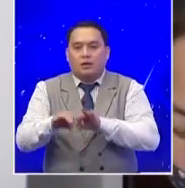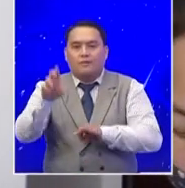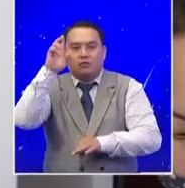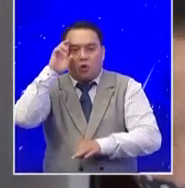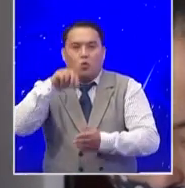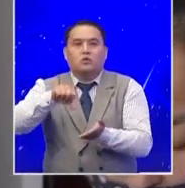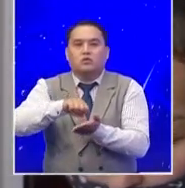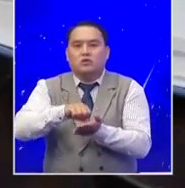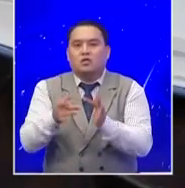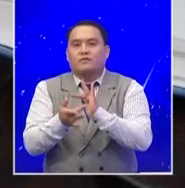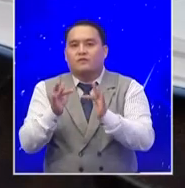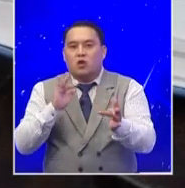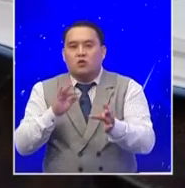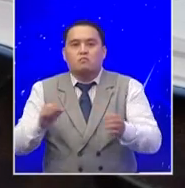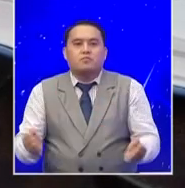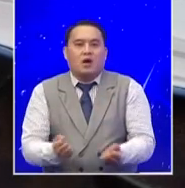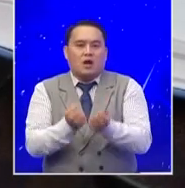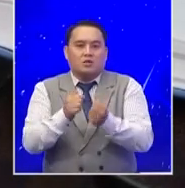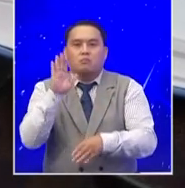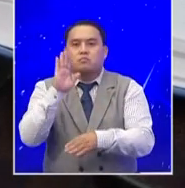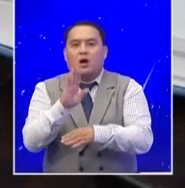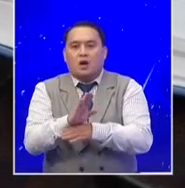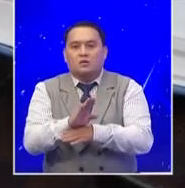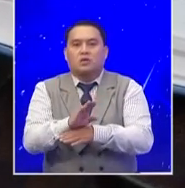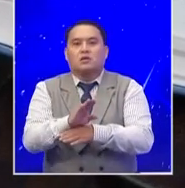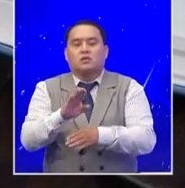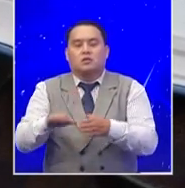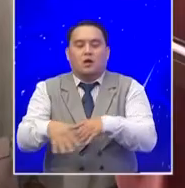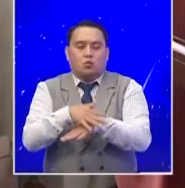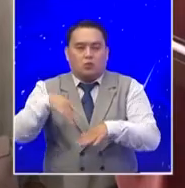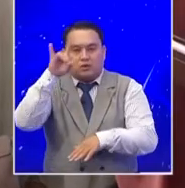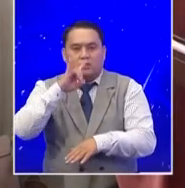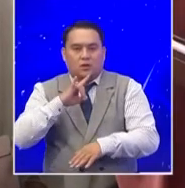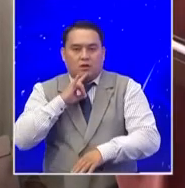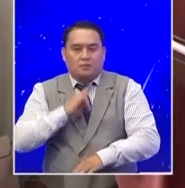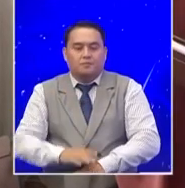целом участники онлайн-совещания поддержали задачи послания, адресованные народу Казахстана.